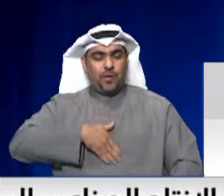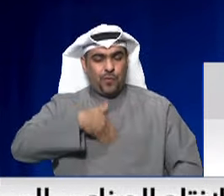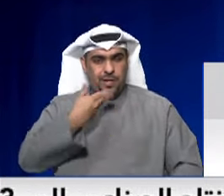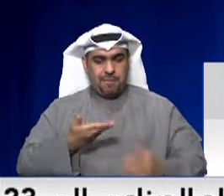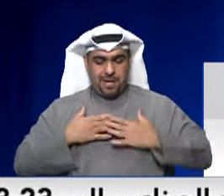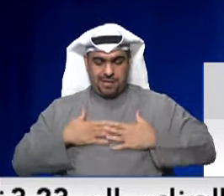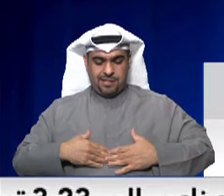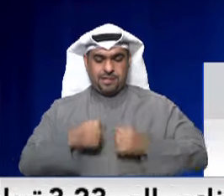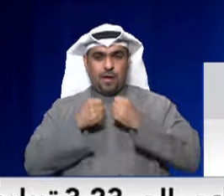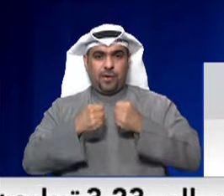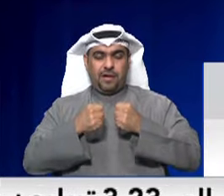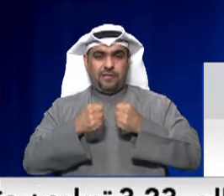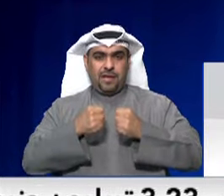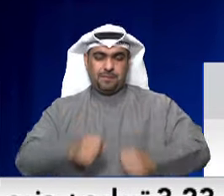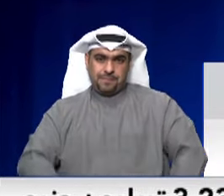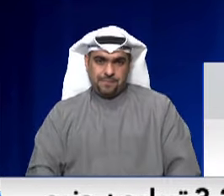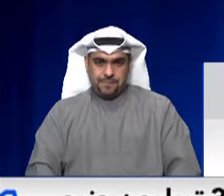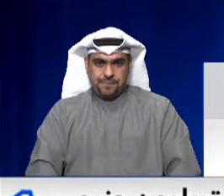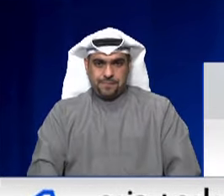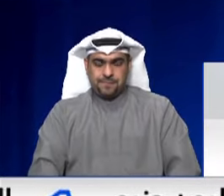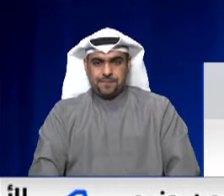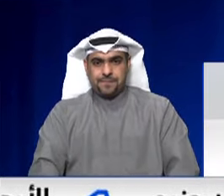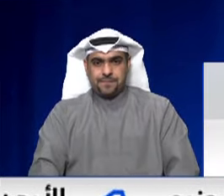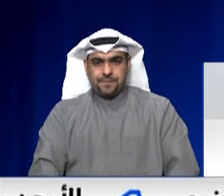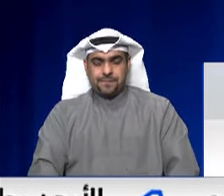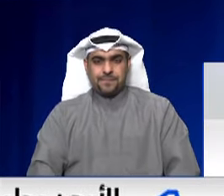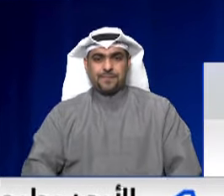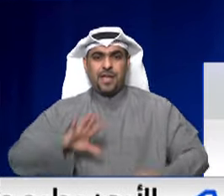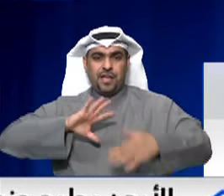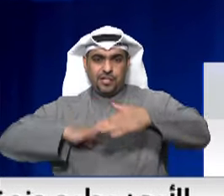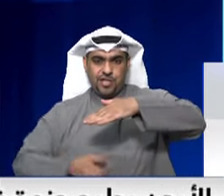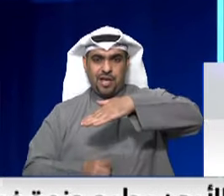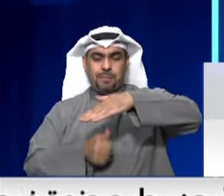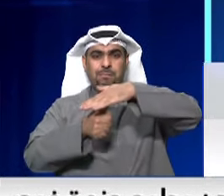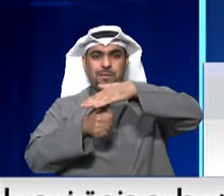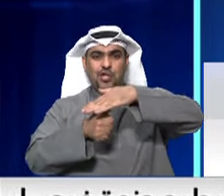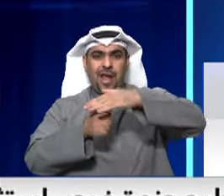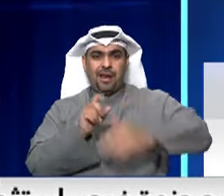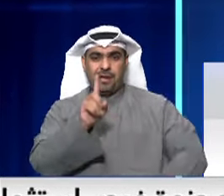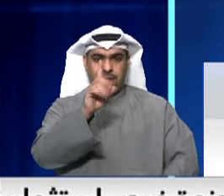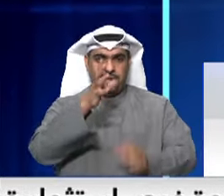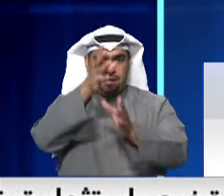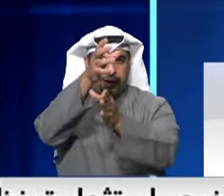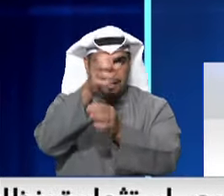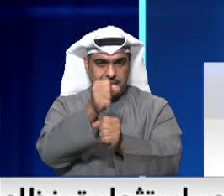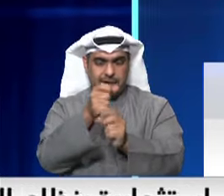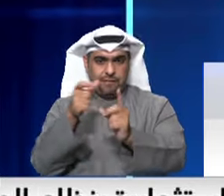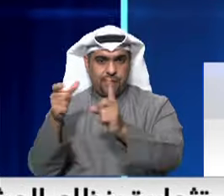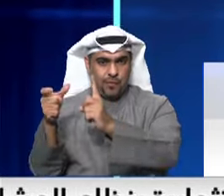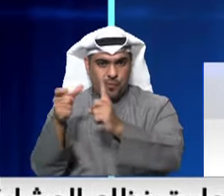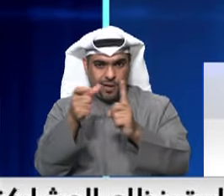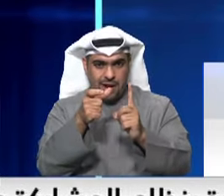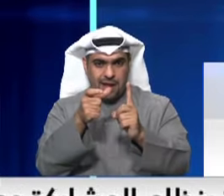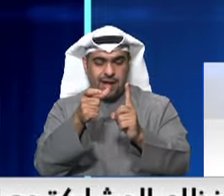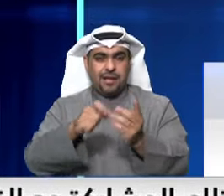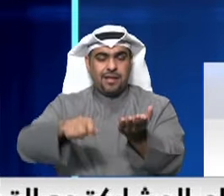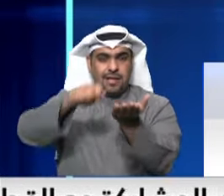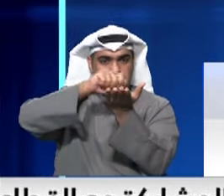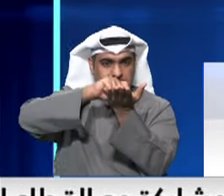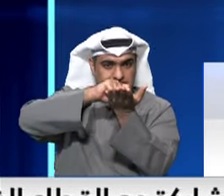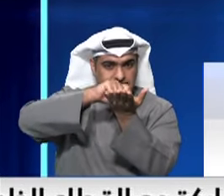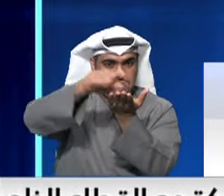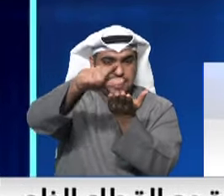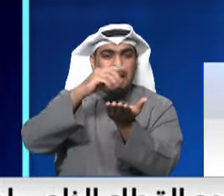الله موفور الصحه ودوام العافيه هذا وقد بعث حضره صاحب السمو امير البلاد الشيخ مشعل الاحمد الجابر الصباح